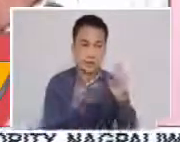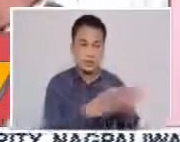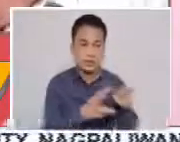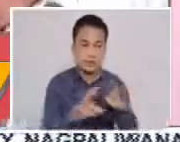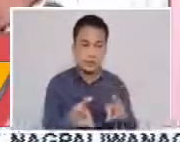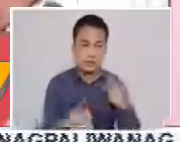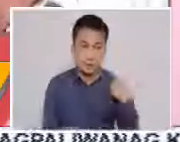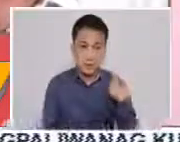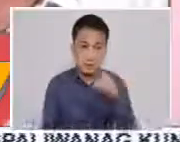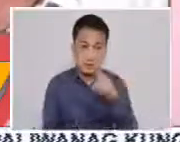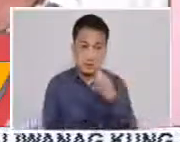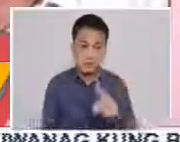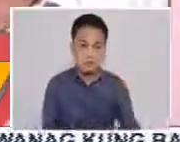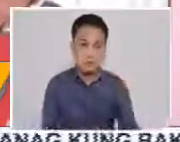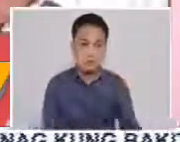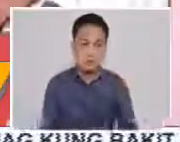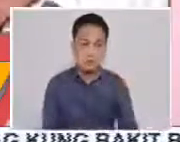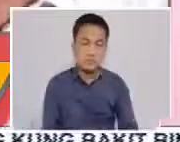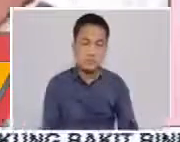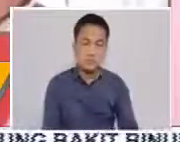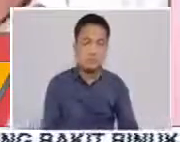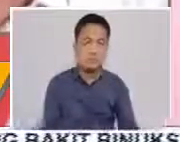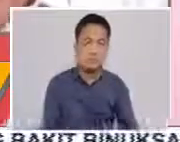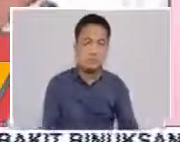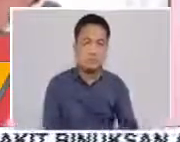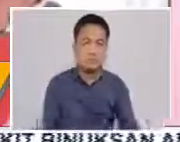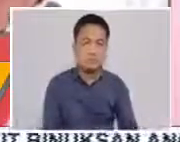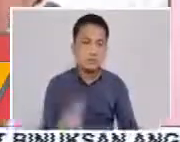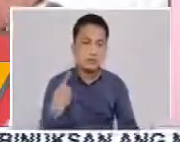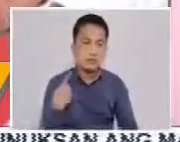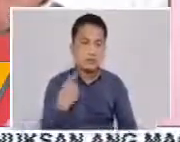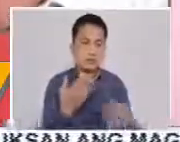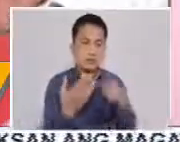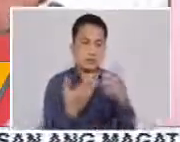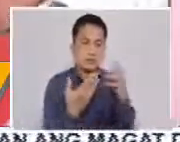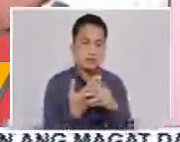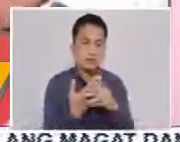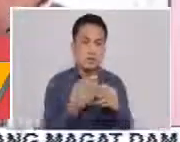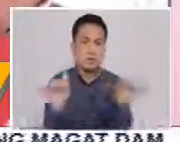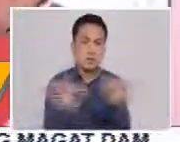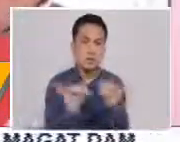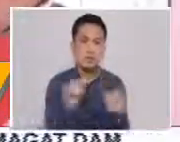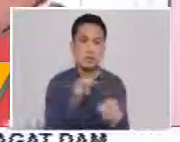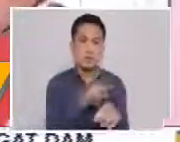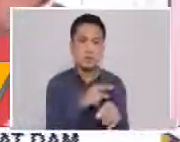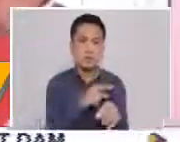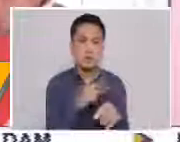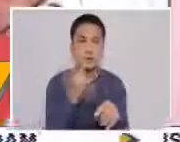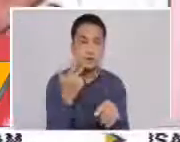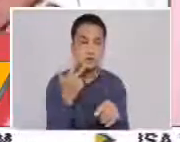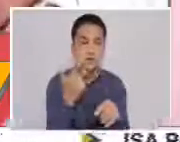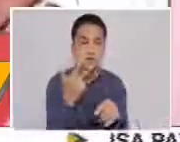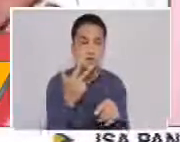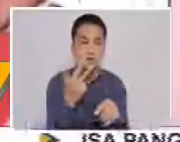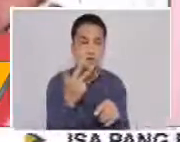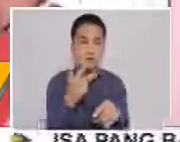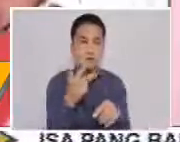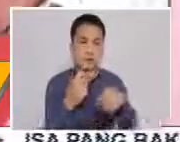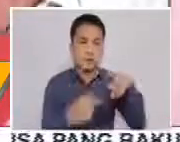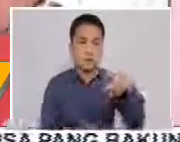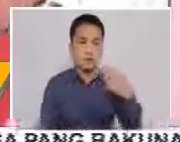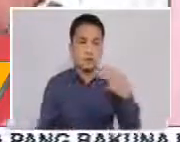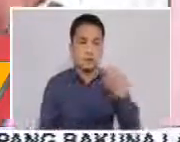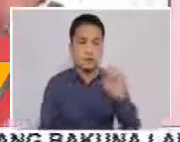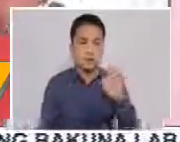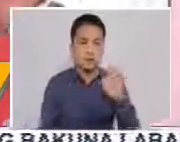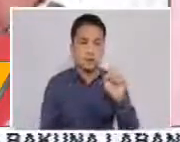adjustment. Kasi po yung mga nakaraan pong testing, medyo mababa po yung tinatawag na readability. Kaya hindi po pinapatupad yung